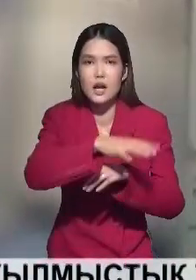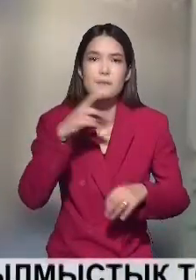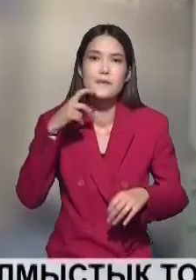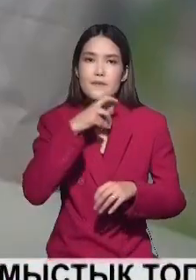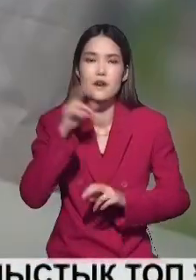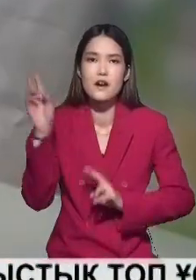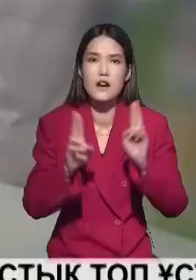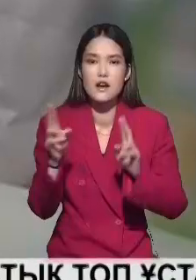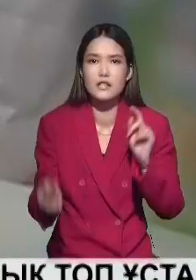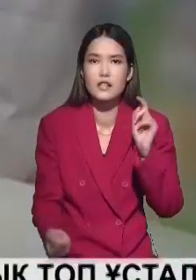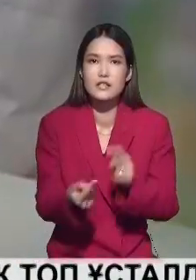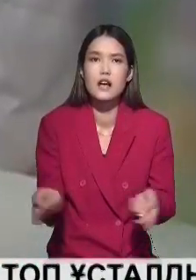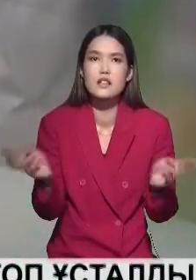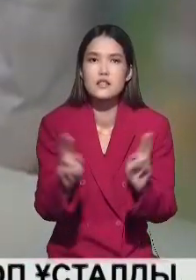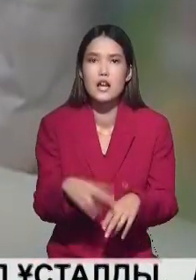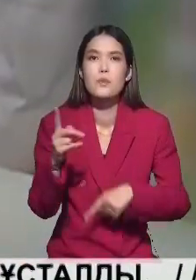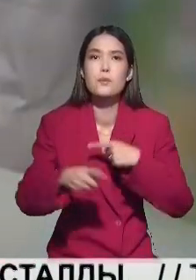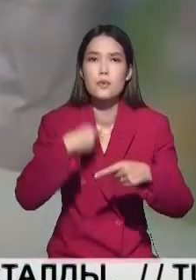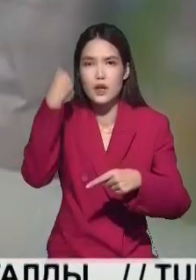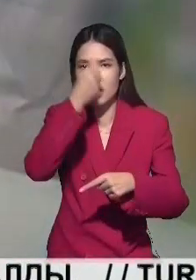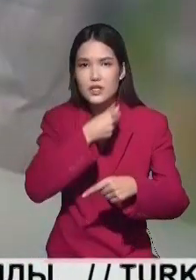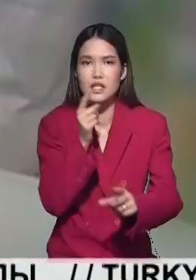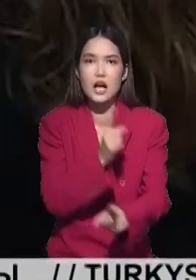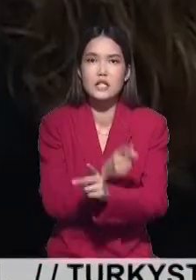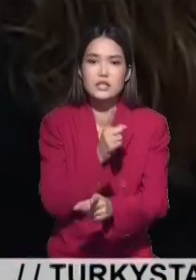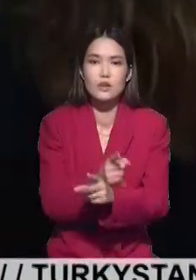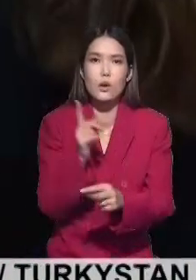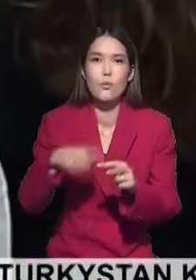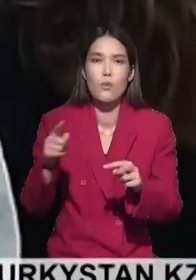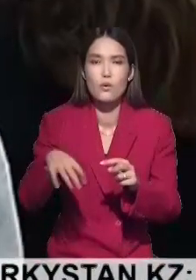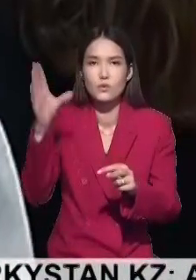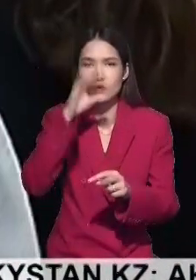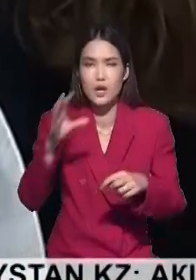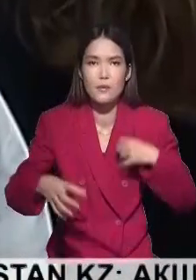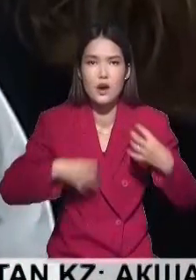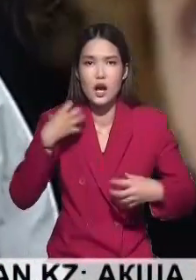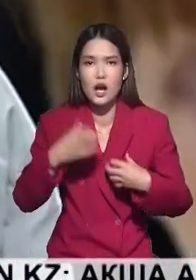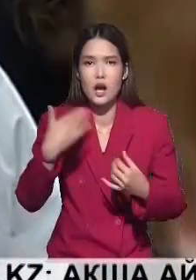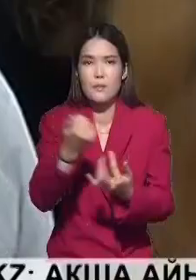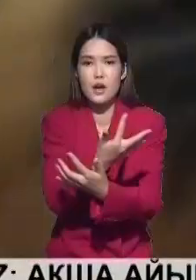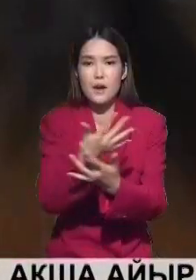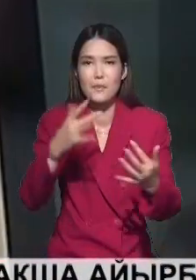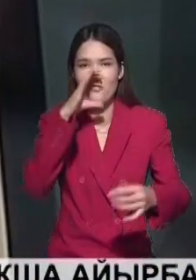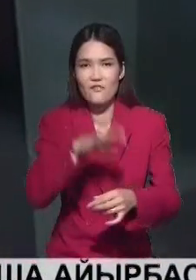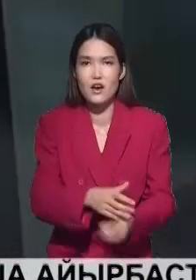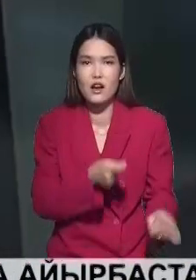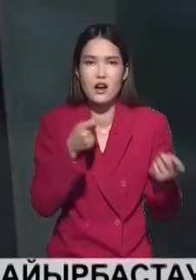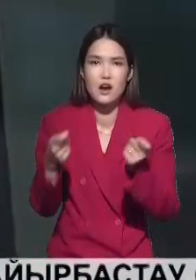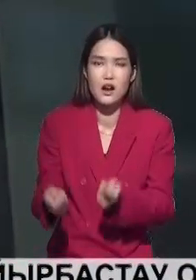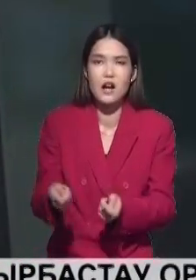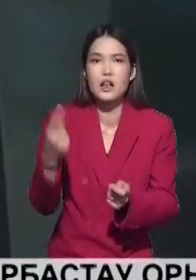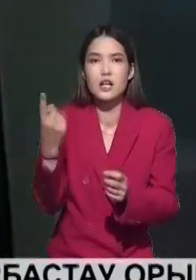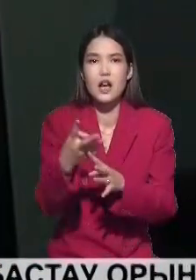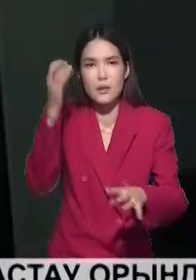одақ ережелеріне сай. Қалғаны келесі жылдың соңында тыйым салынғалы тұр деп дабыл қағуда. Оған бірнеше фактор әсер етіп отыр. Ең